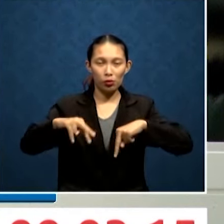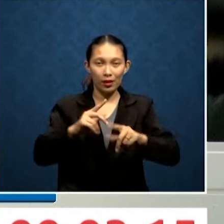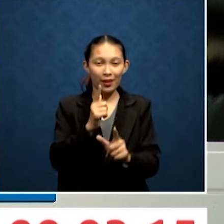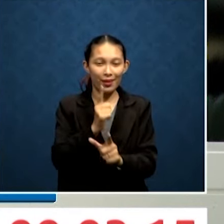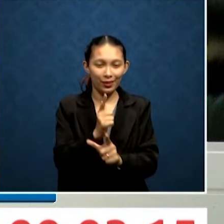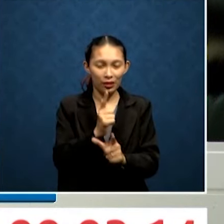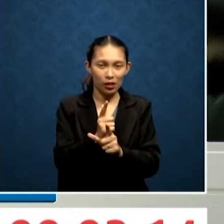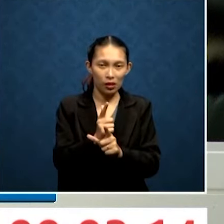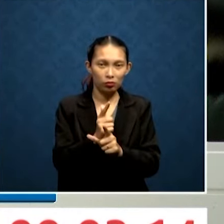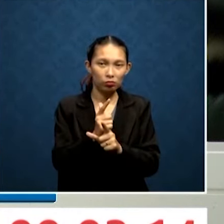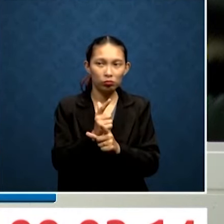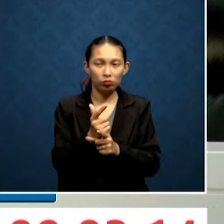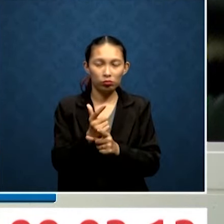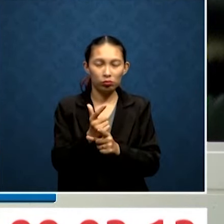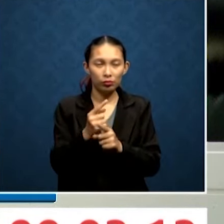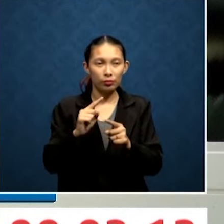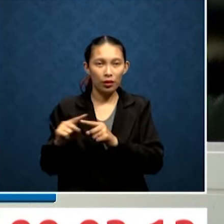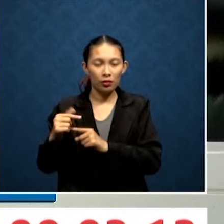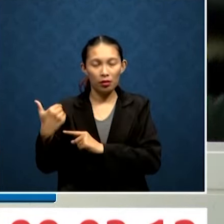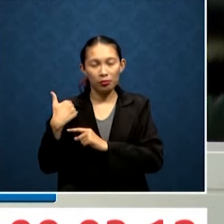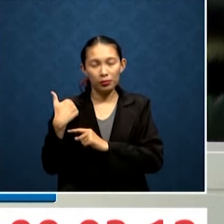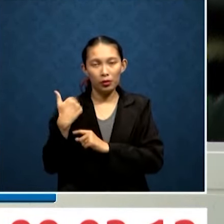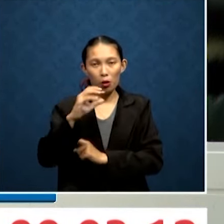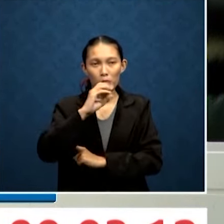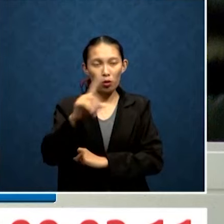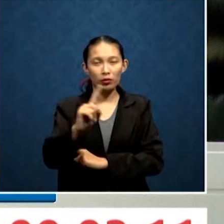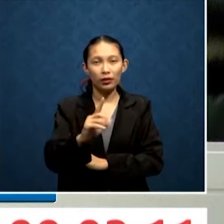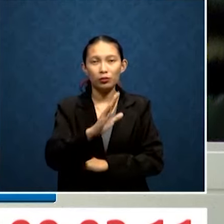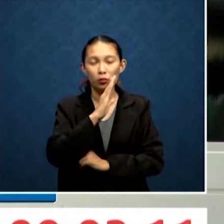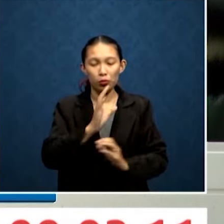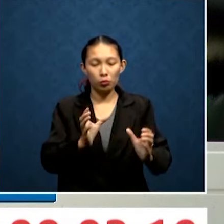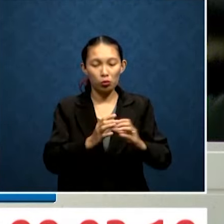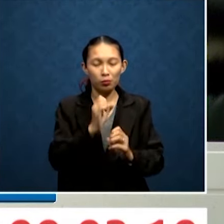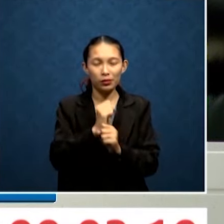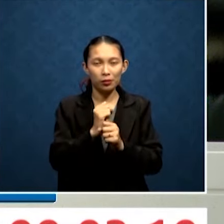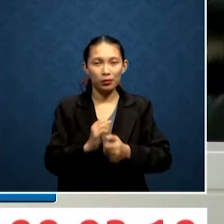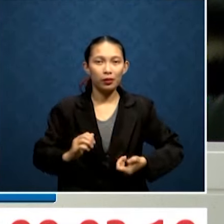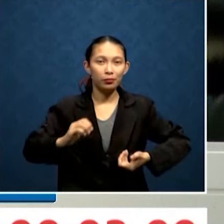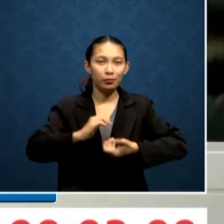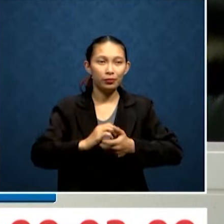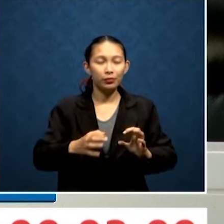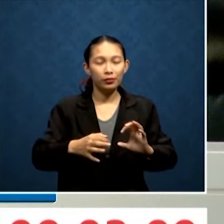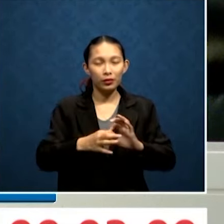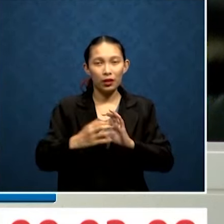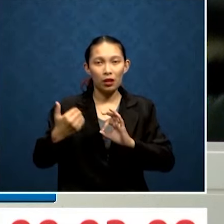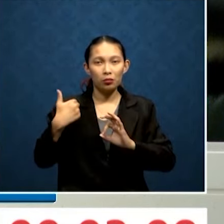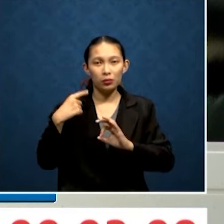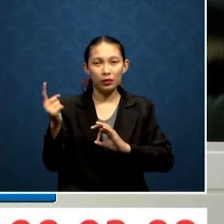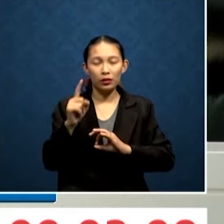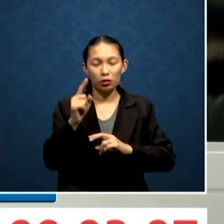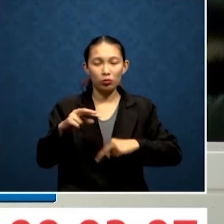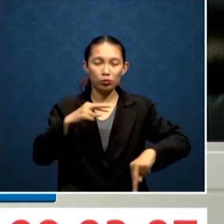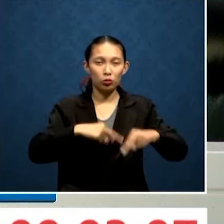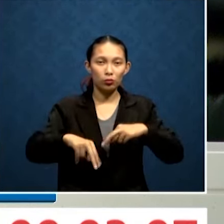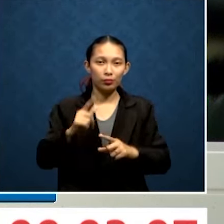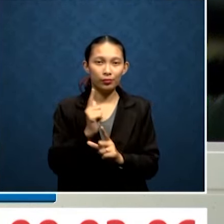การปล่อยสัตว์กำหนดให้องค์กรที่เกี่ยวข้องกับการออกข้อบังคับควบคุมการเลี้ยงสัตว์